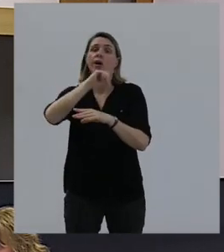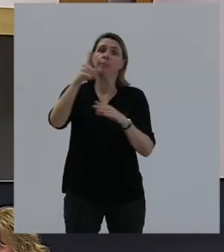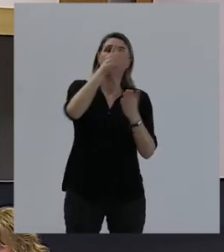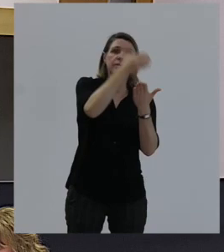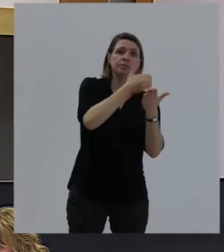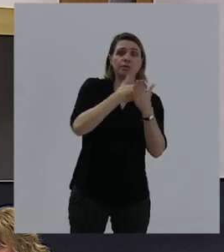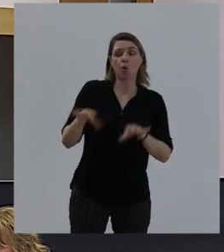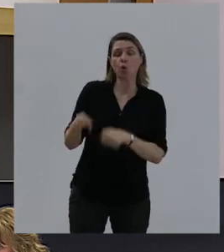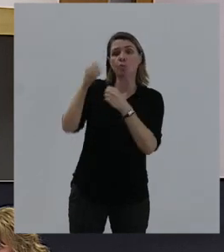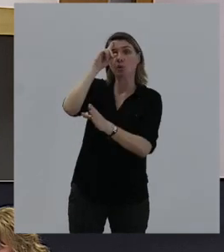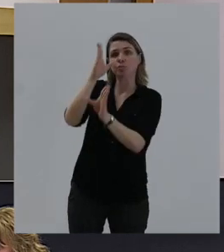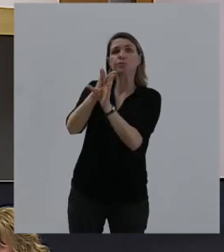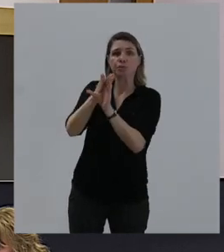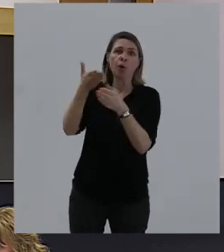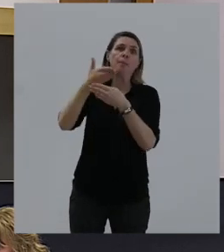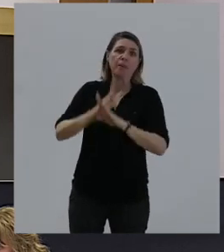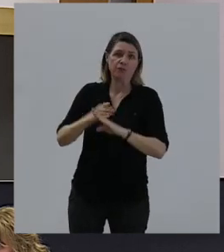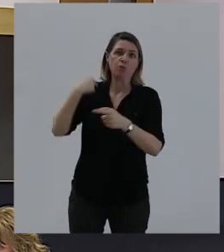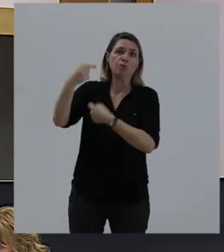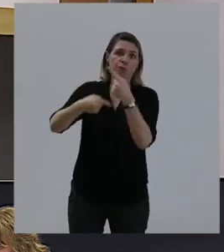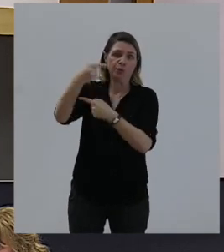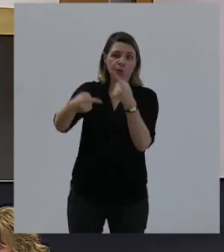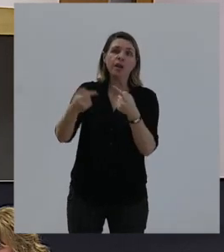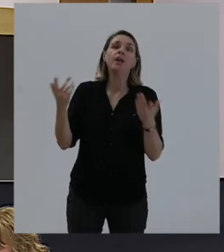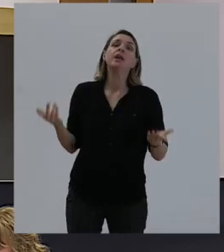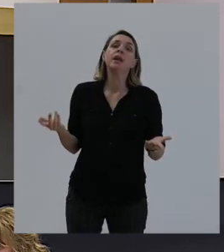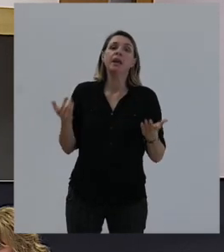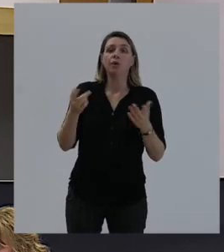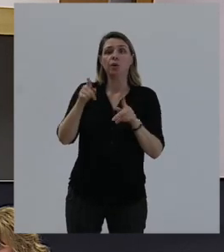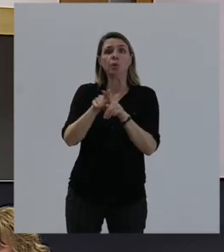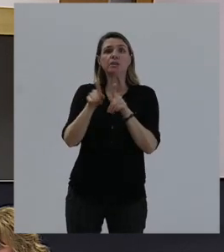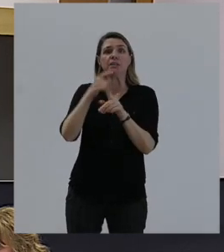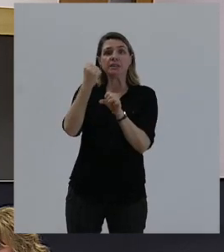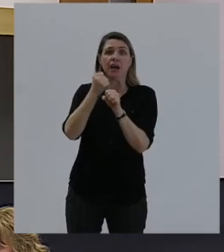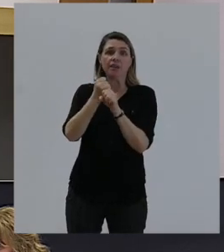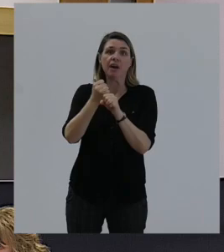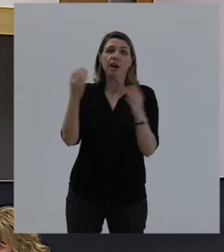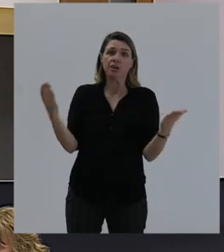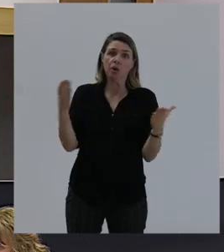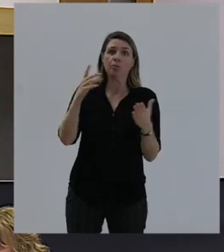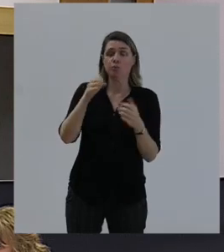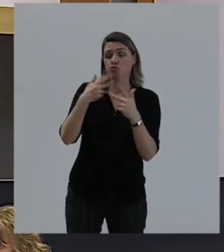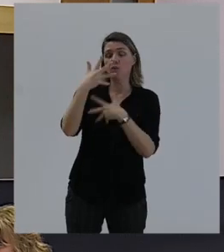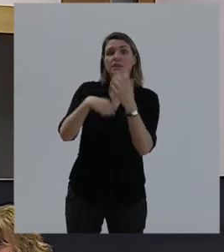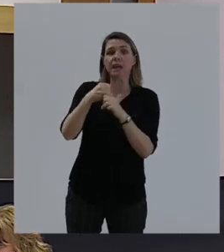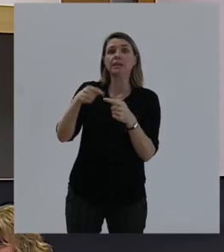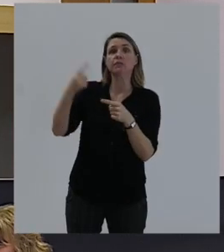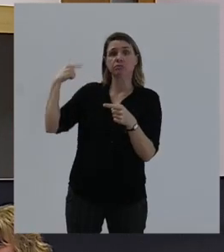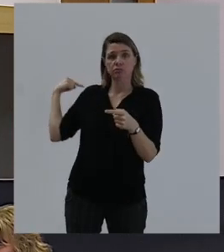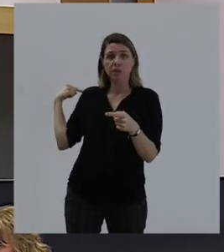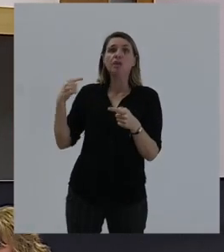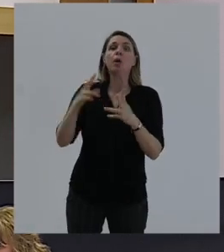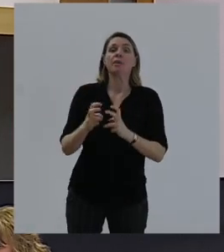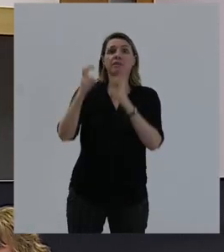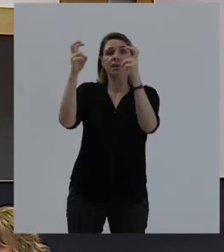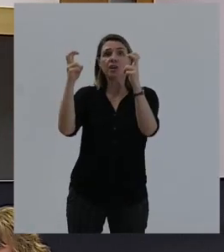d'un psychologue du travail est prévu. Pour la santé mentale des étudiants, un travail est fait avec l'ESE depuis plusieurs années. D'abord, on augmente les